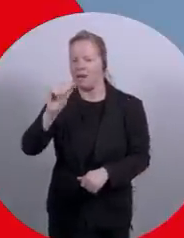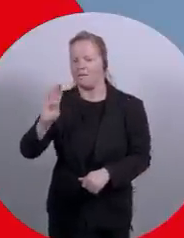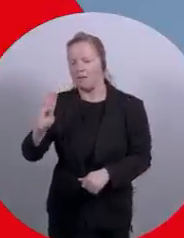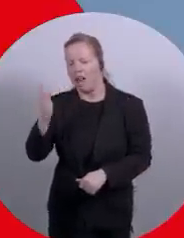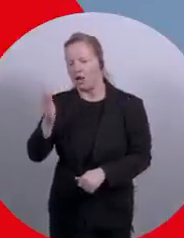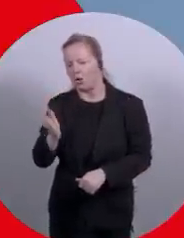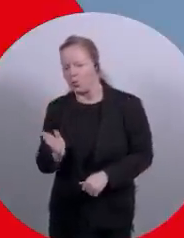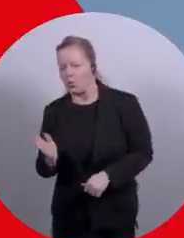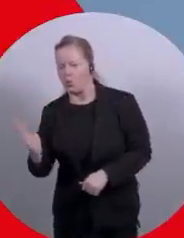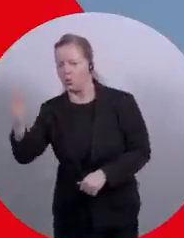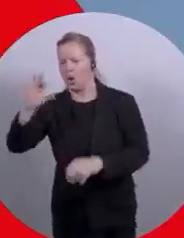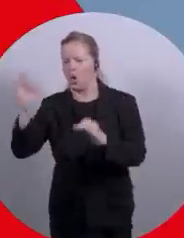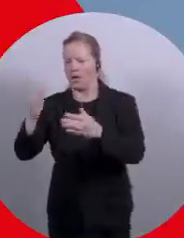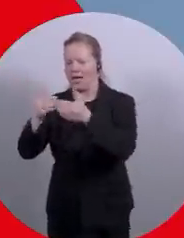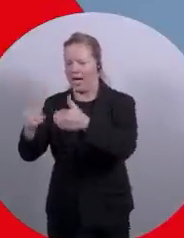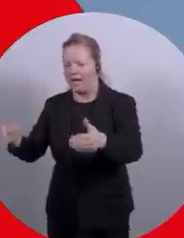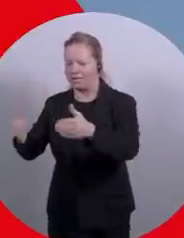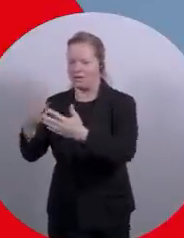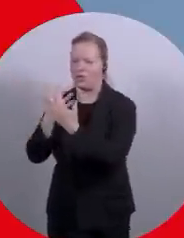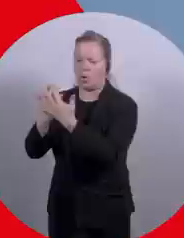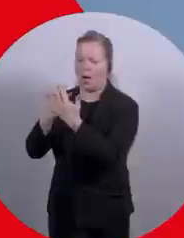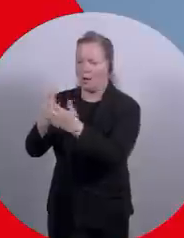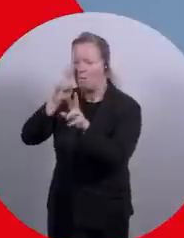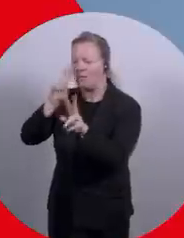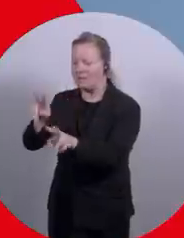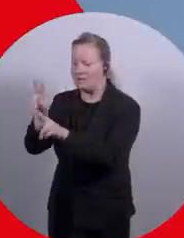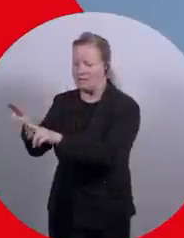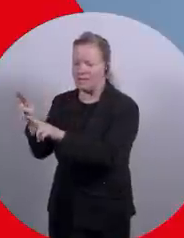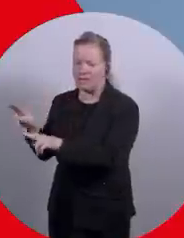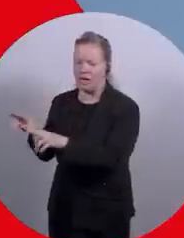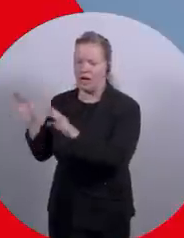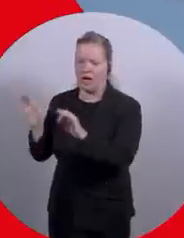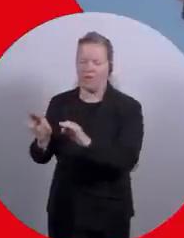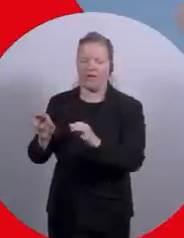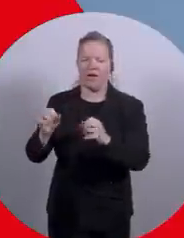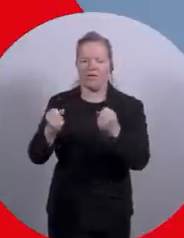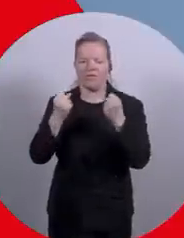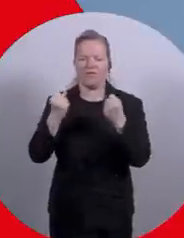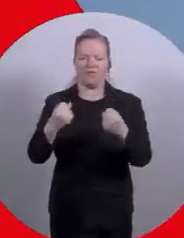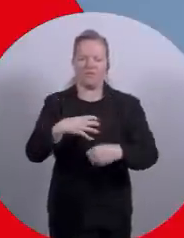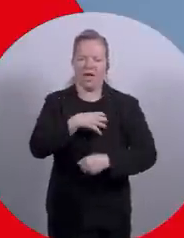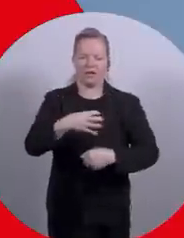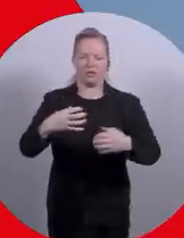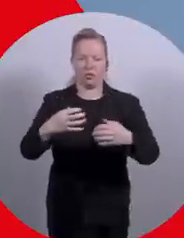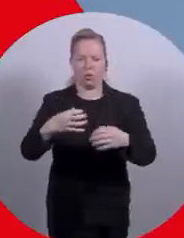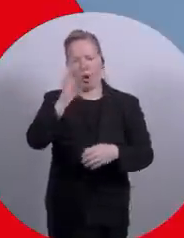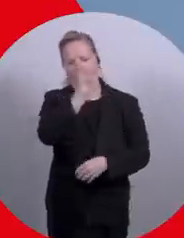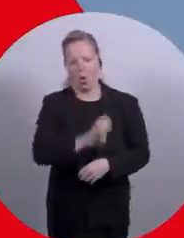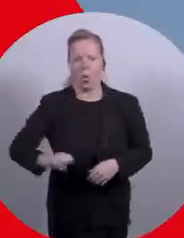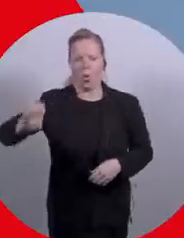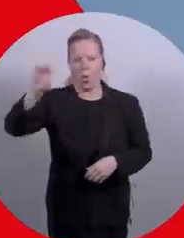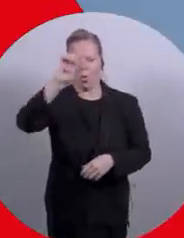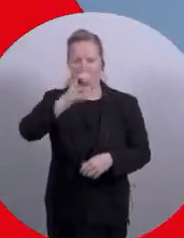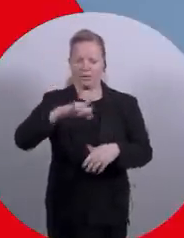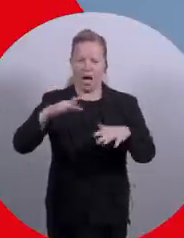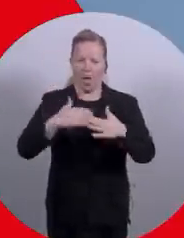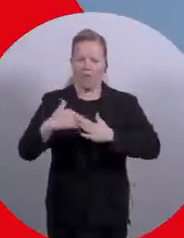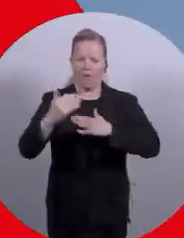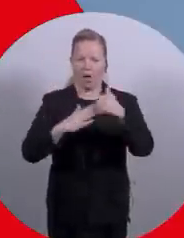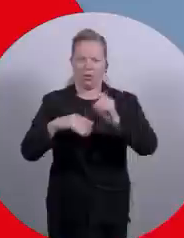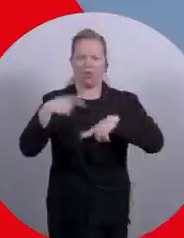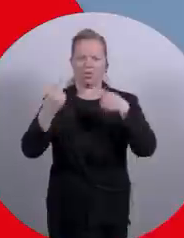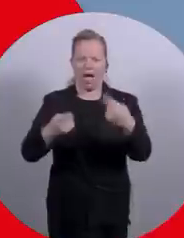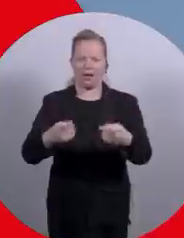Balkanroute irgendwelche Grenzzäune zu besichtigen irgendwo weiter die Festung Europas aufzubauen die in weiterleben in der Geschichte über bleiben